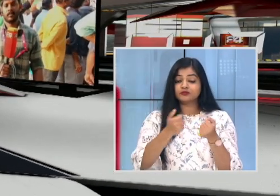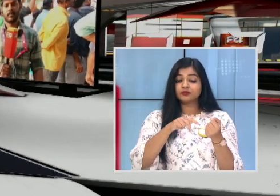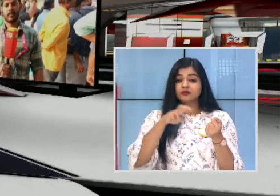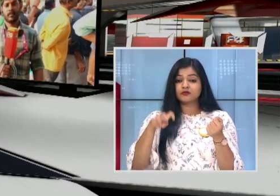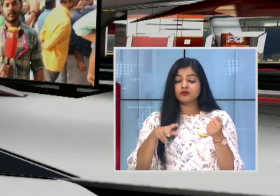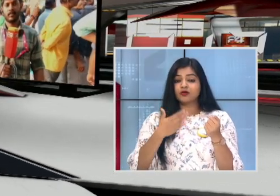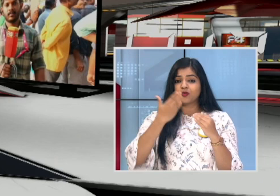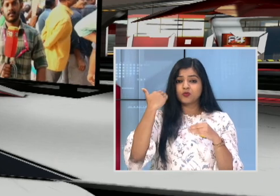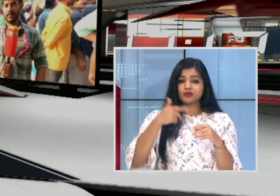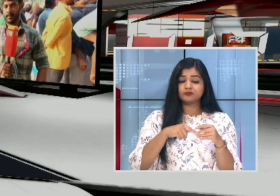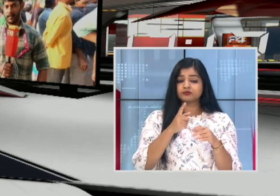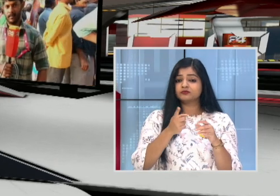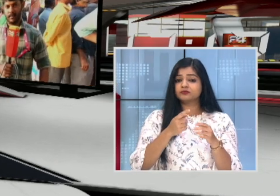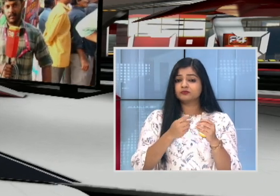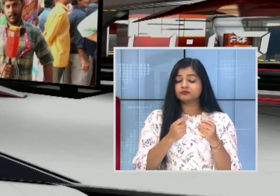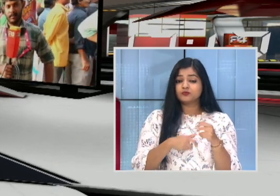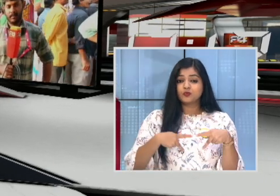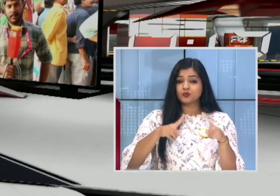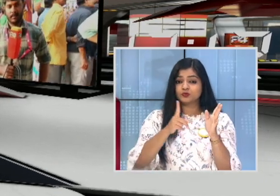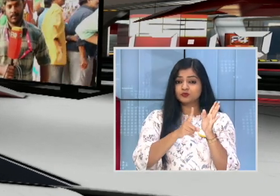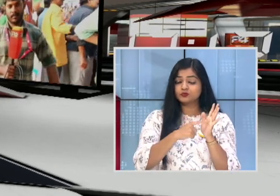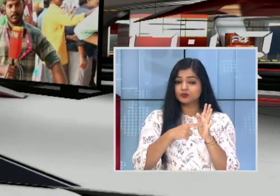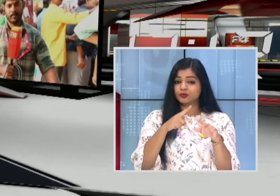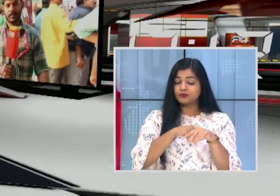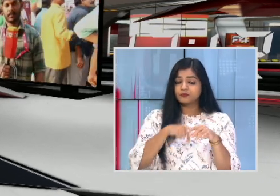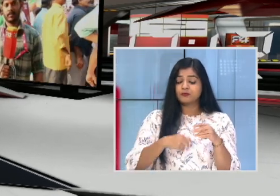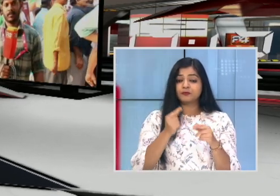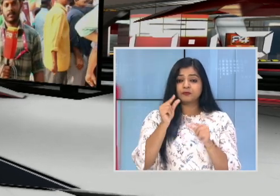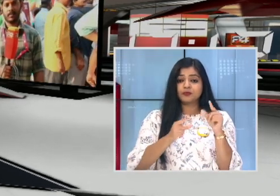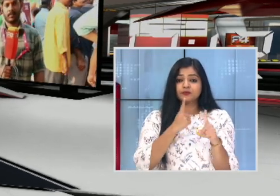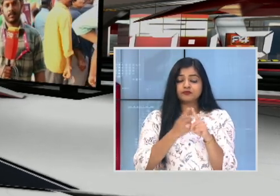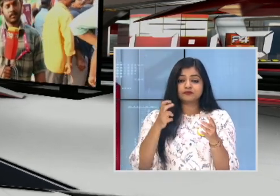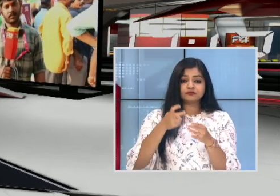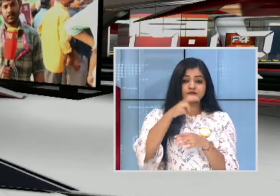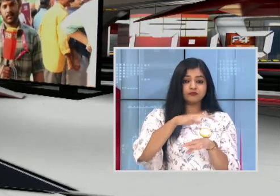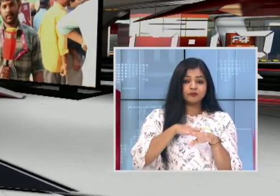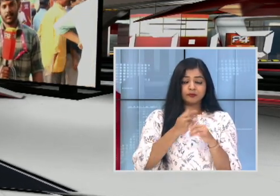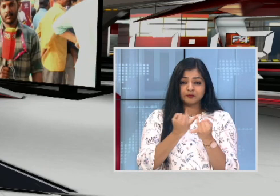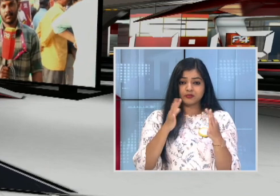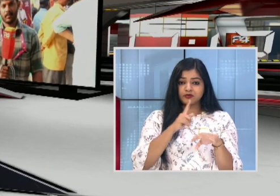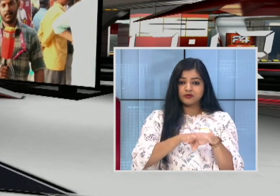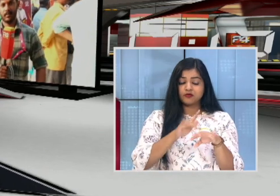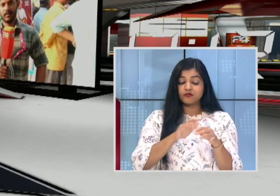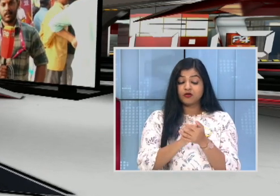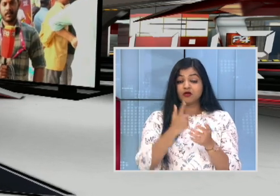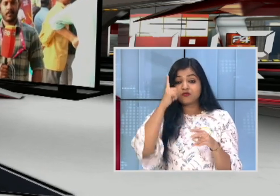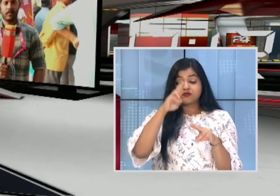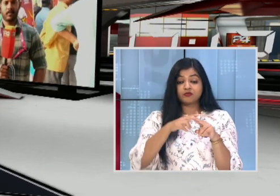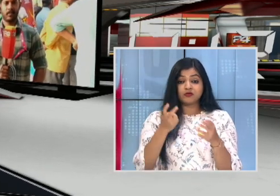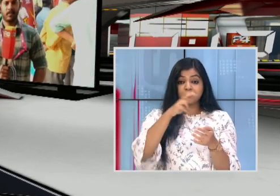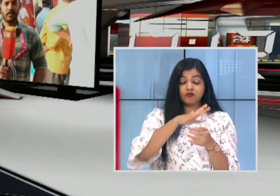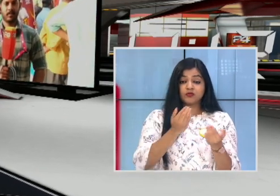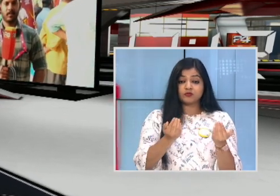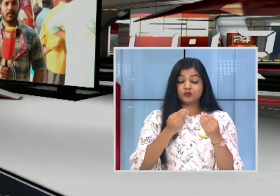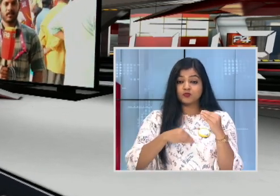ഒരുപക്ഷെ പ്രധാനമന്ത്രി ഇറങ്ങി നടന്നേക്കാം. അതൊക്കെ മുൻനിർത്തി തന്നെ വേണം സുരക്ഷാ ക്രമീകരണങ്ങൾ ഉണ്ടാക്കാൻ. അപ്പോൾ ആ രീതിയിലൊക്കെ തന്നെ സജ്ജമായിട്ടുണ്ടോ കാര്യങ്ങൾ?